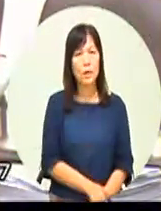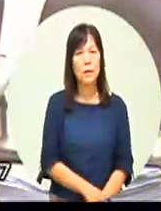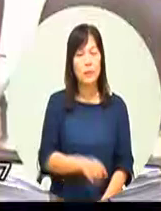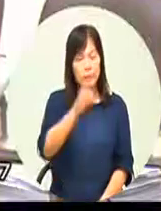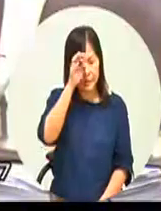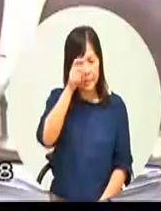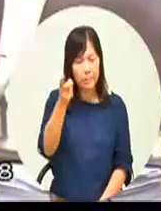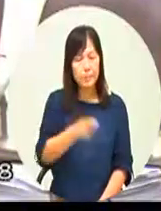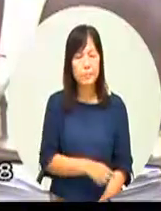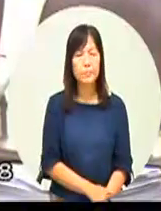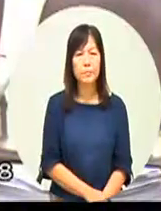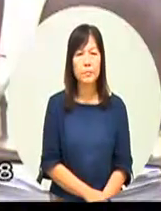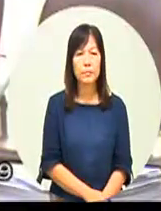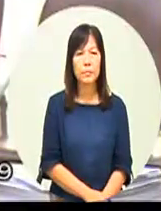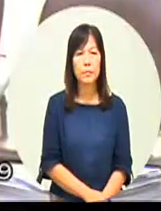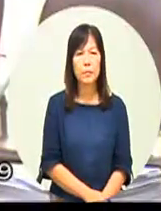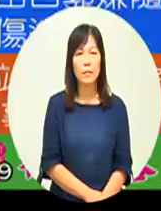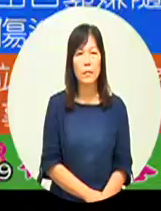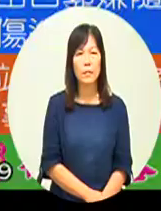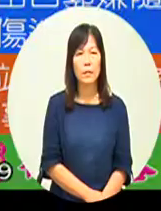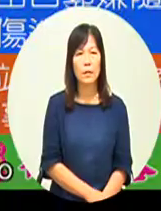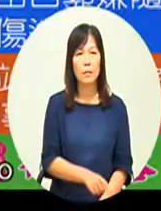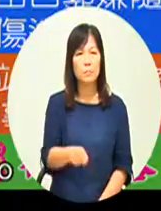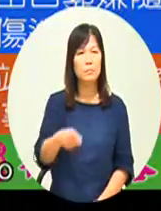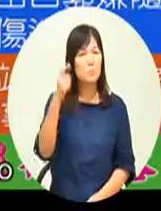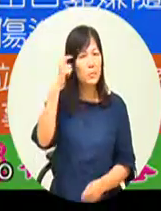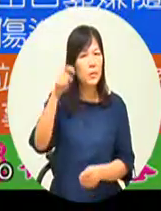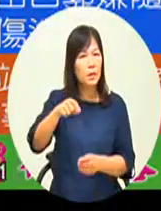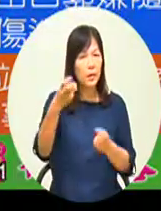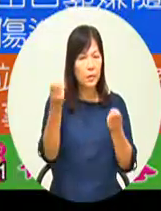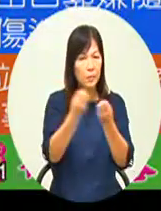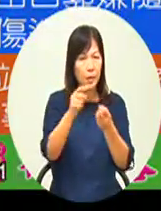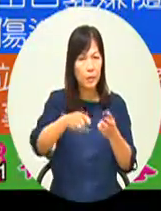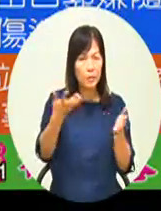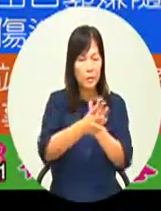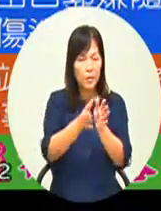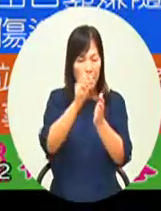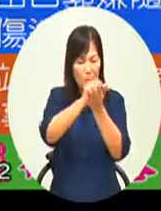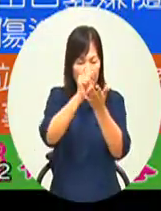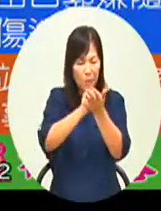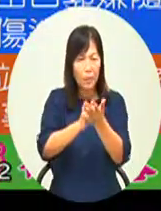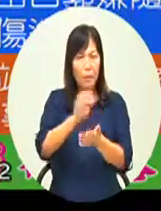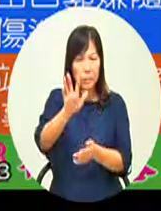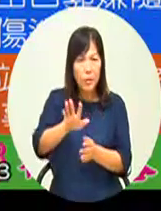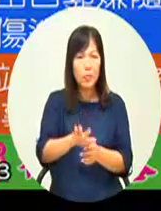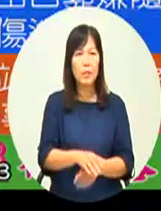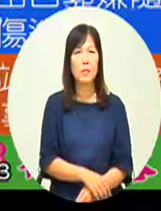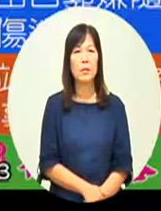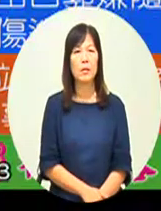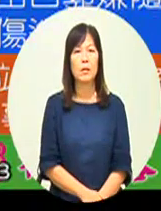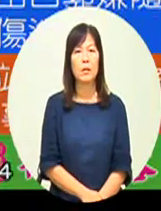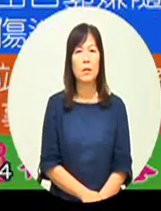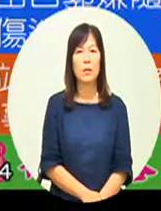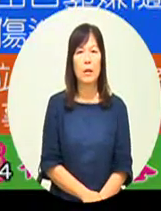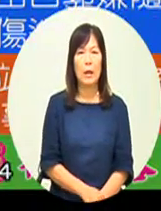一下。捷运换券的事件哈、哦，历历在目。装设有装监